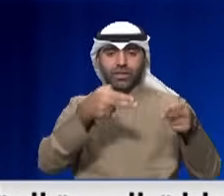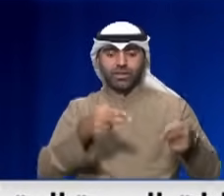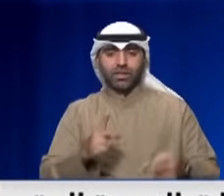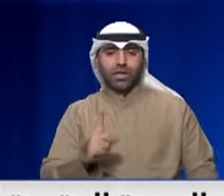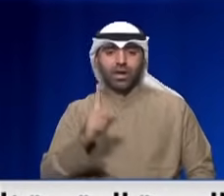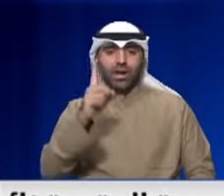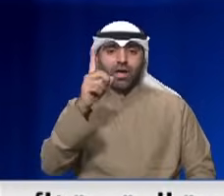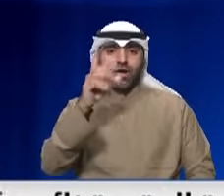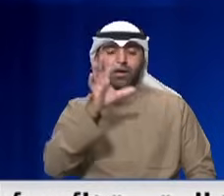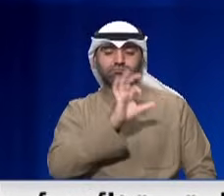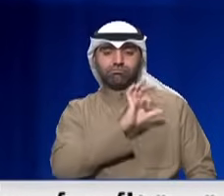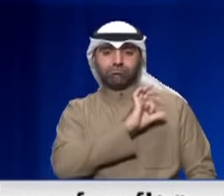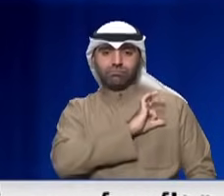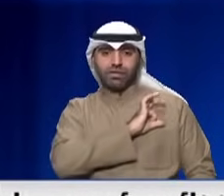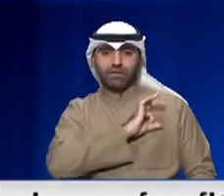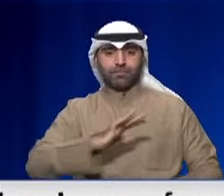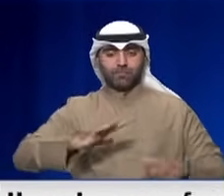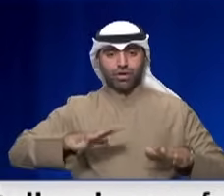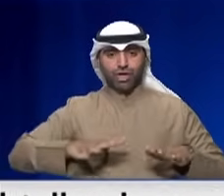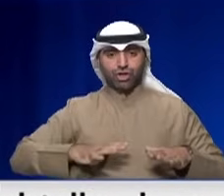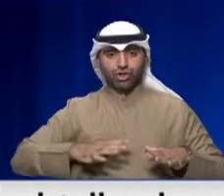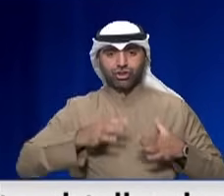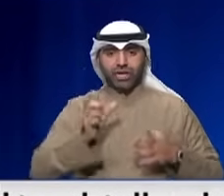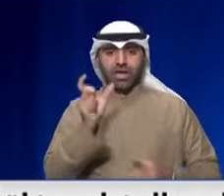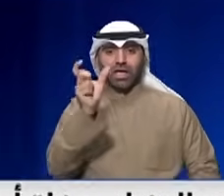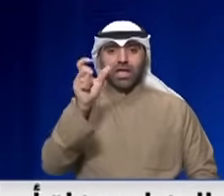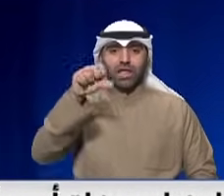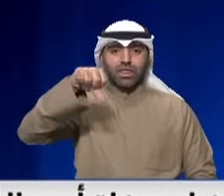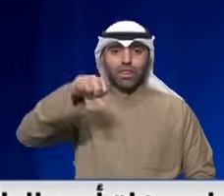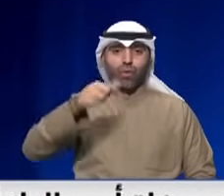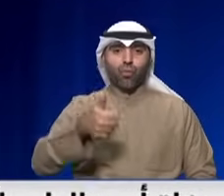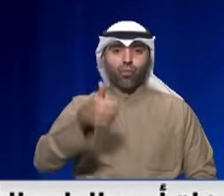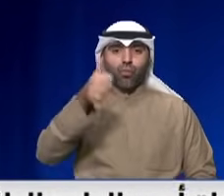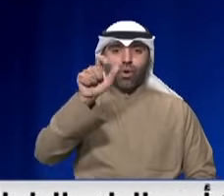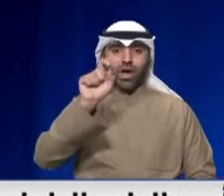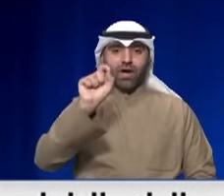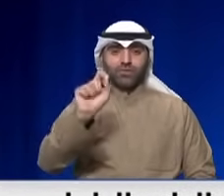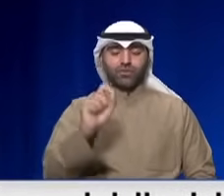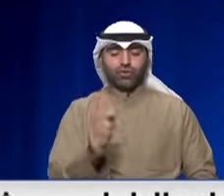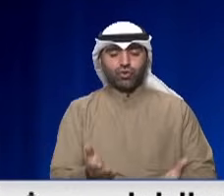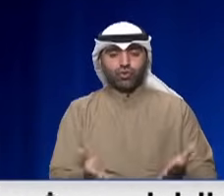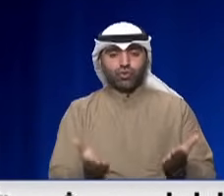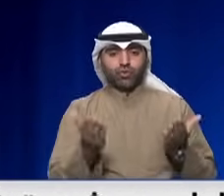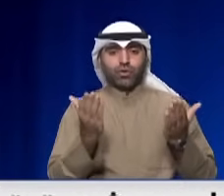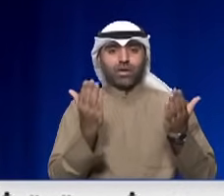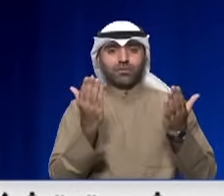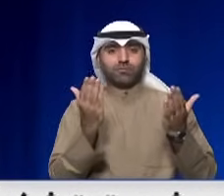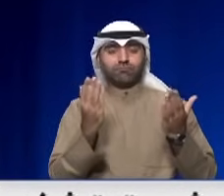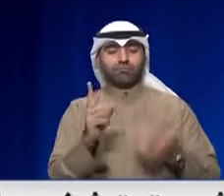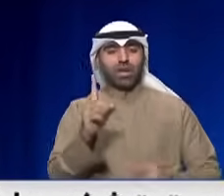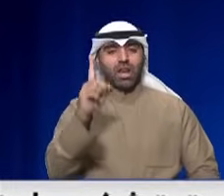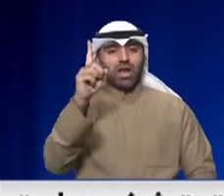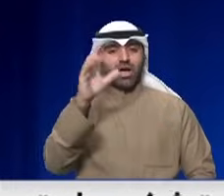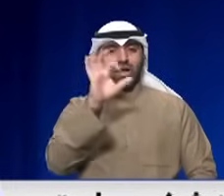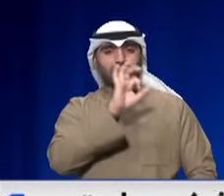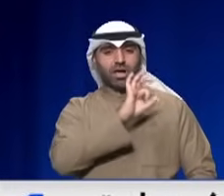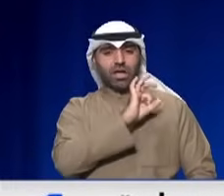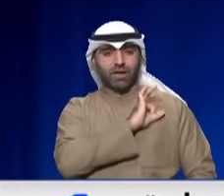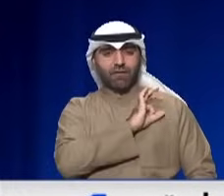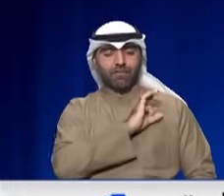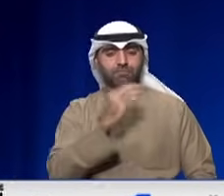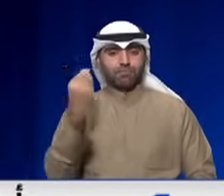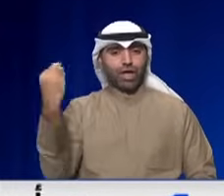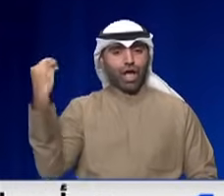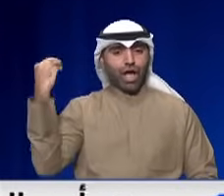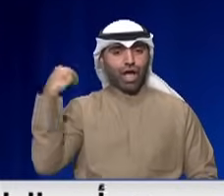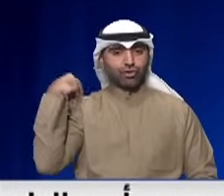الراحل الشيخ نواف الاحمد الجابر الصباح طيب الله ثراه سائلا سمومه الباريه جل وعلا ان يتغمد الفقيد